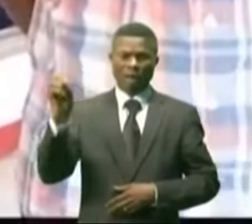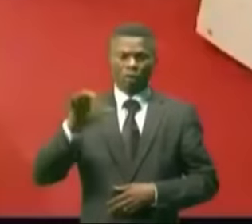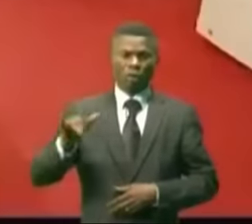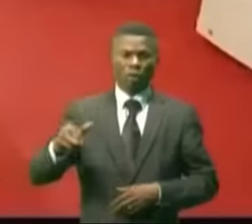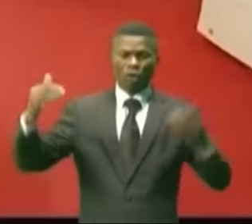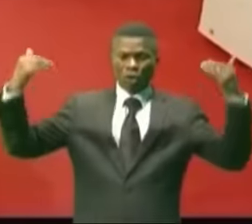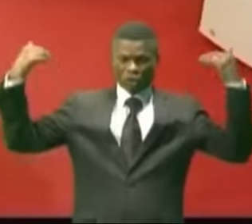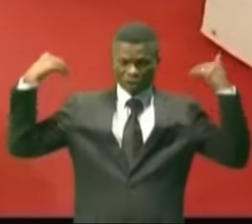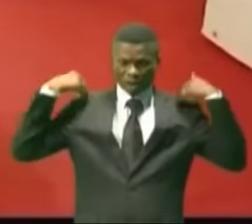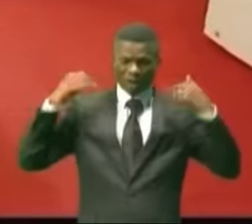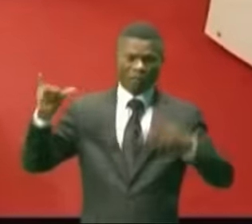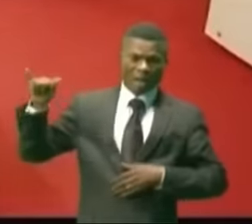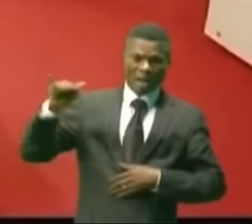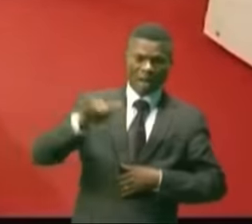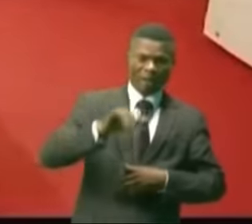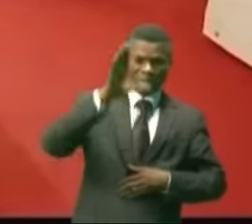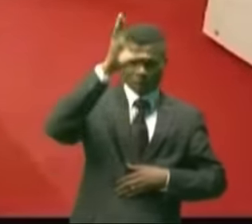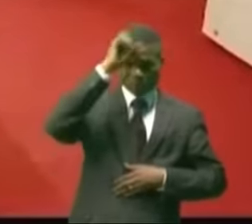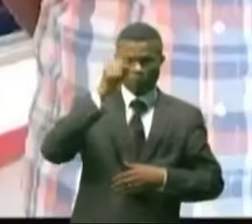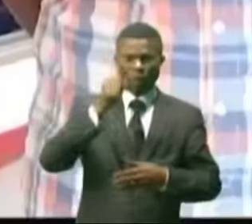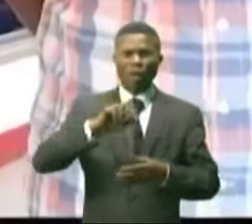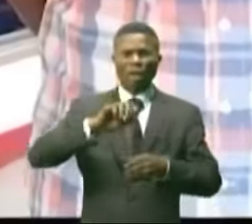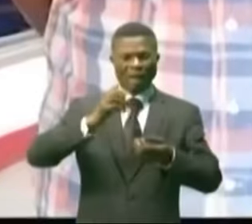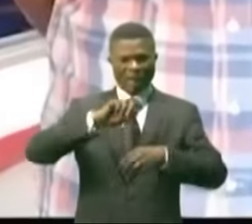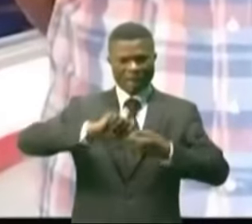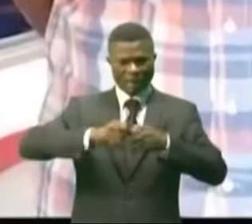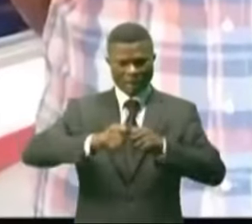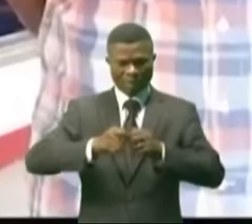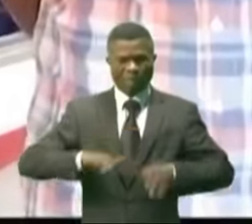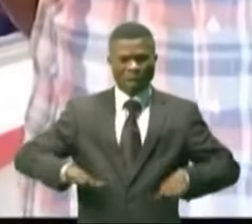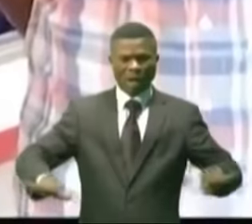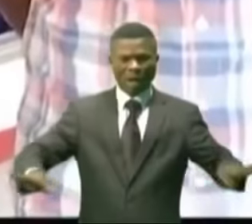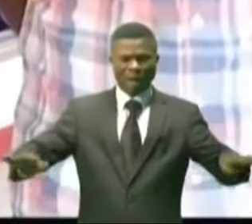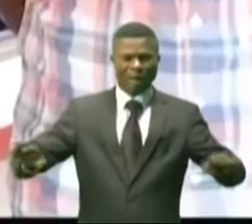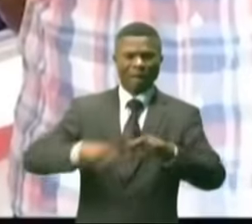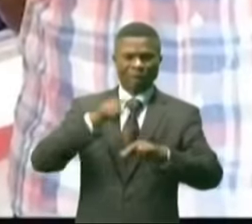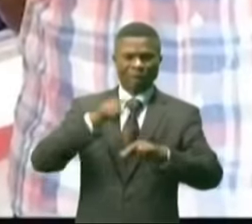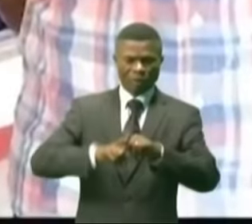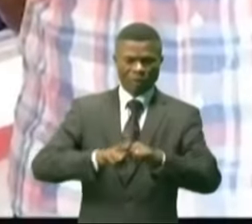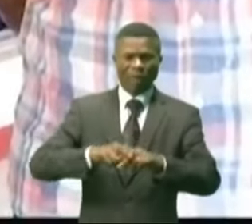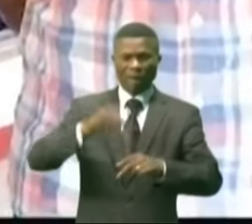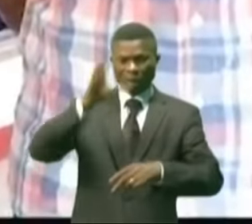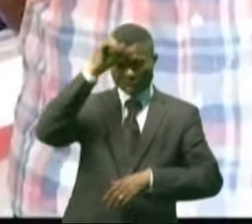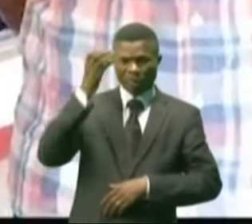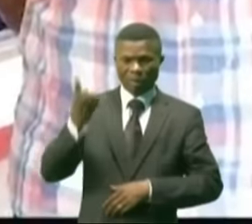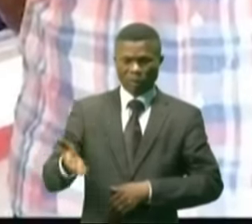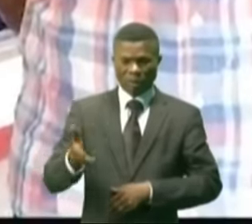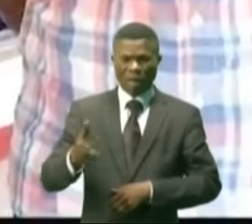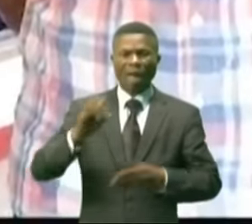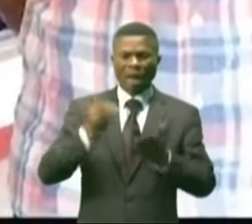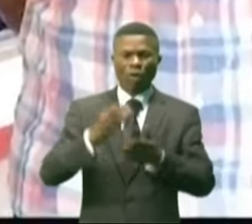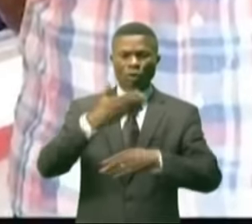de la mission parle plus sur la réhabilitation de l'aéroport national du chef.